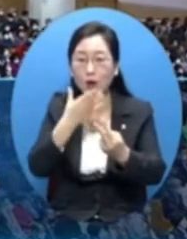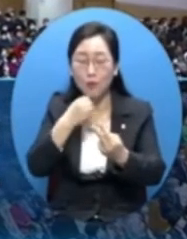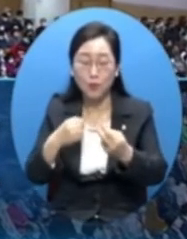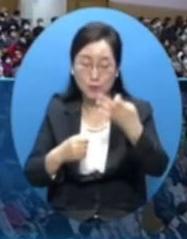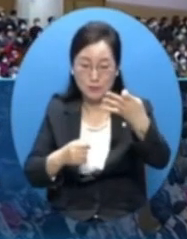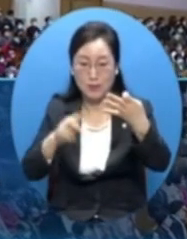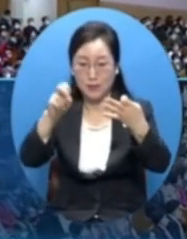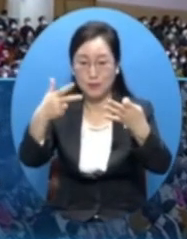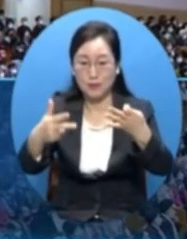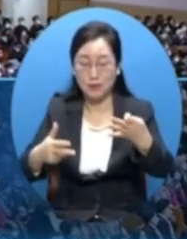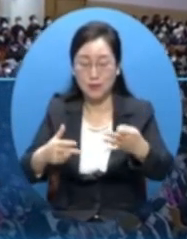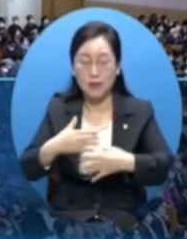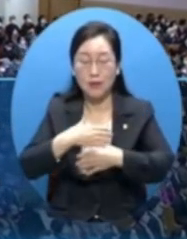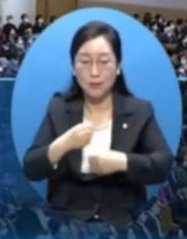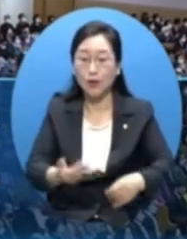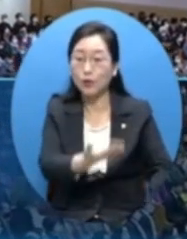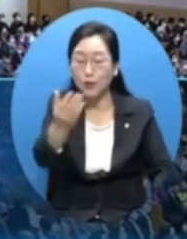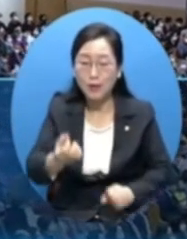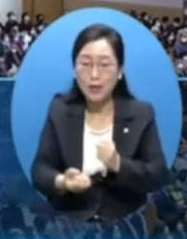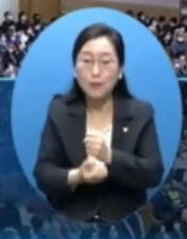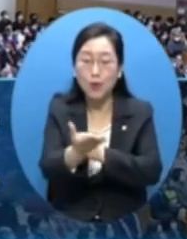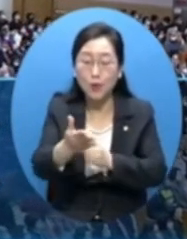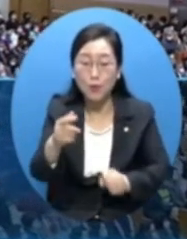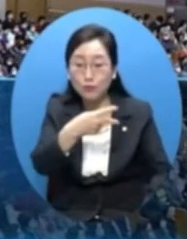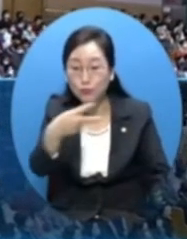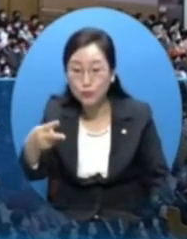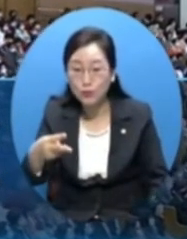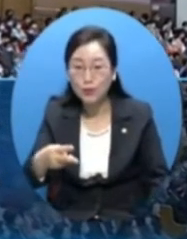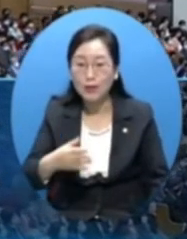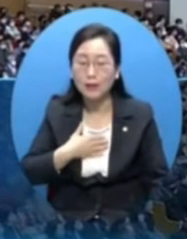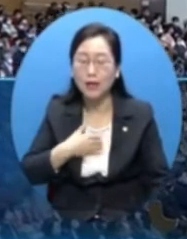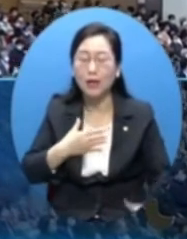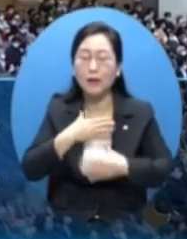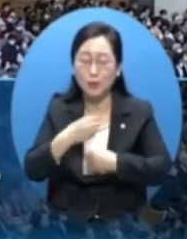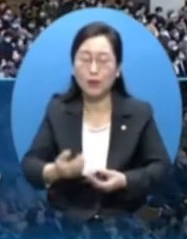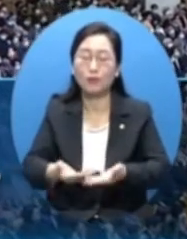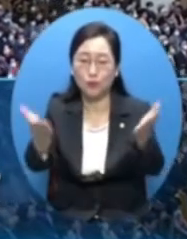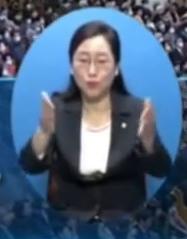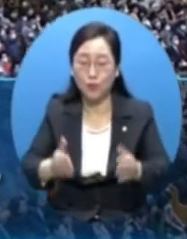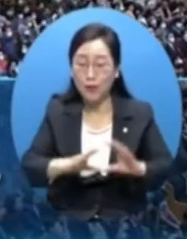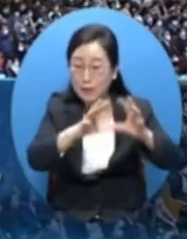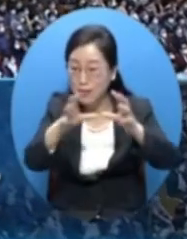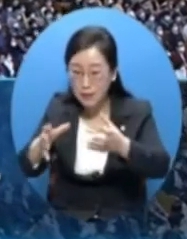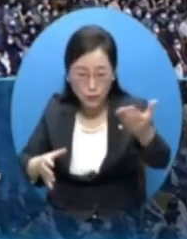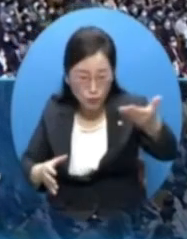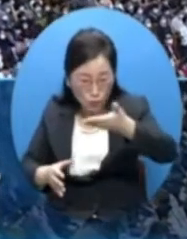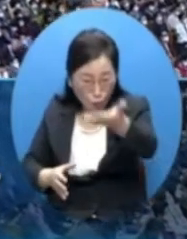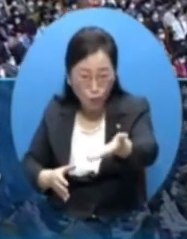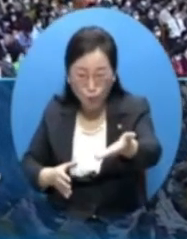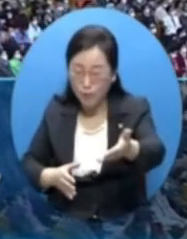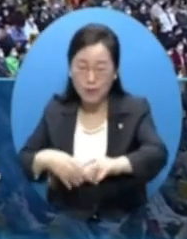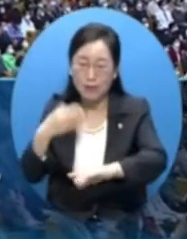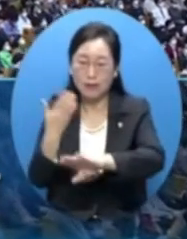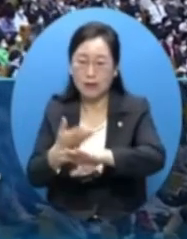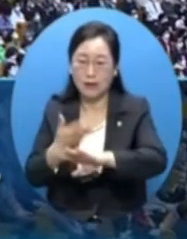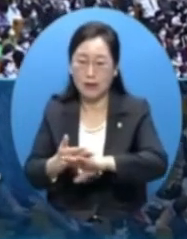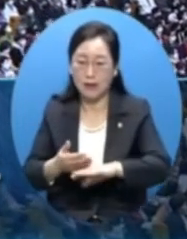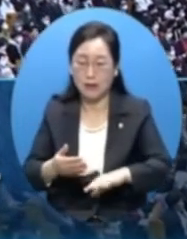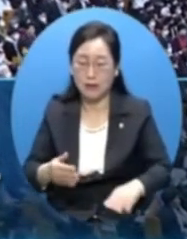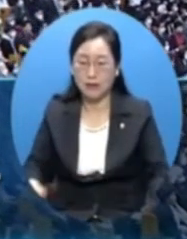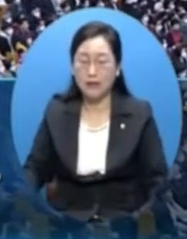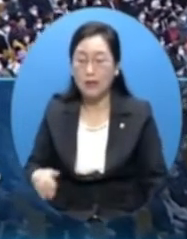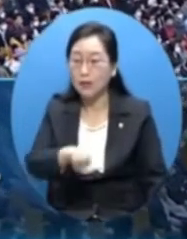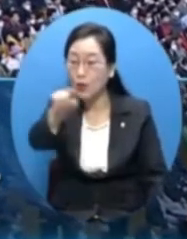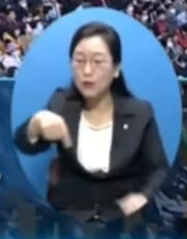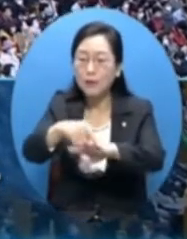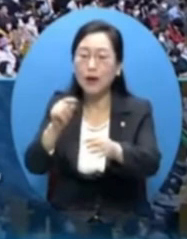27절입니다 평안을 너에게 끼치노니 곧 나의 평안을 너에게 주노라. 내가 너에게 주는 것은 세상에 주는 것과 같이 아니하리라. 아니하니라 너희는